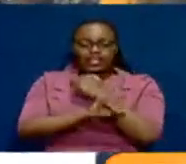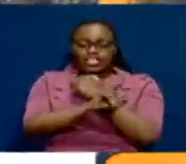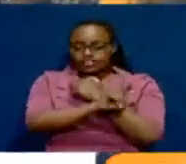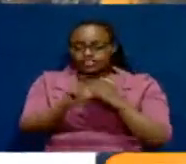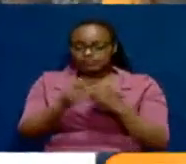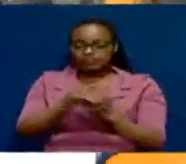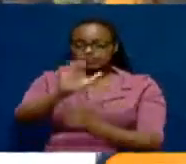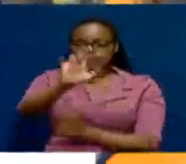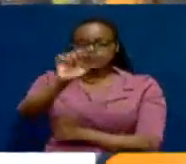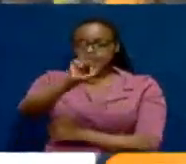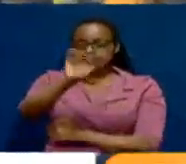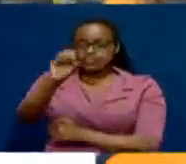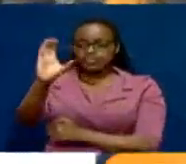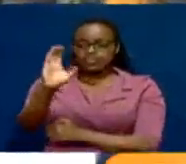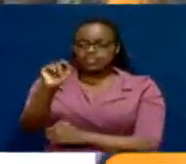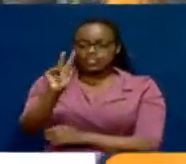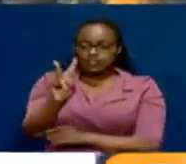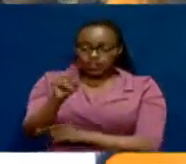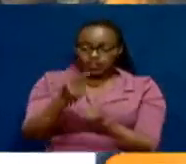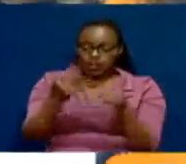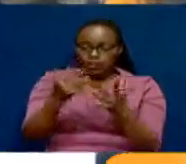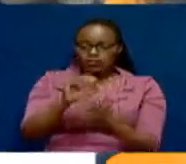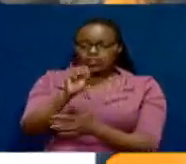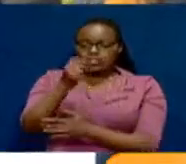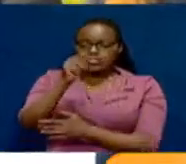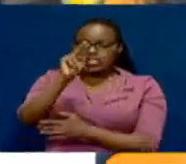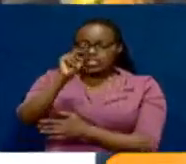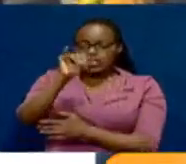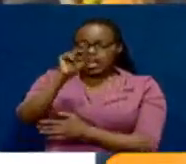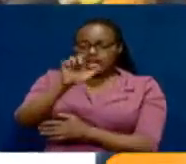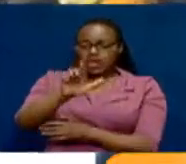Steven Letoro, runinga ya Citizen, eneo bunge la Shinyalu, kaunti ya Kakamega.